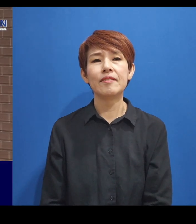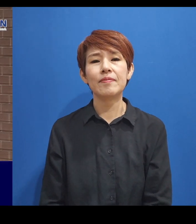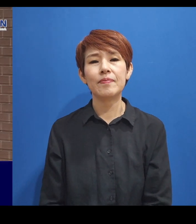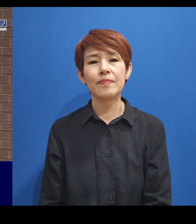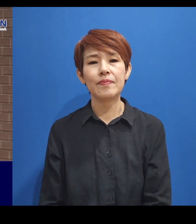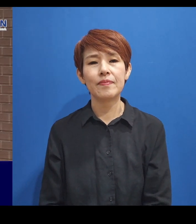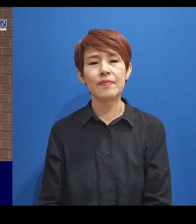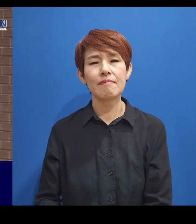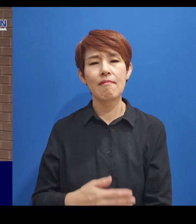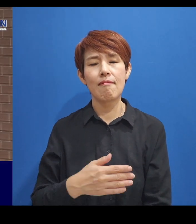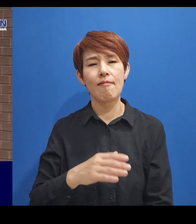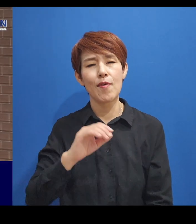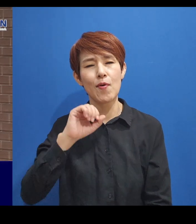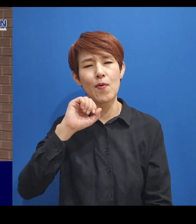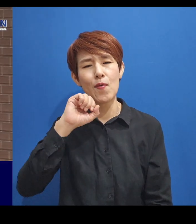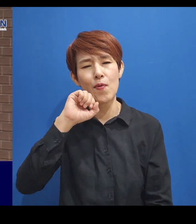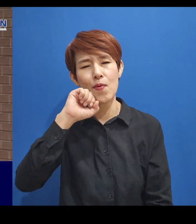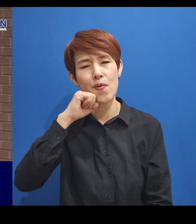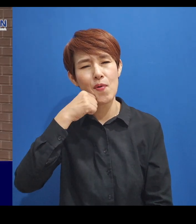낭패와